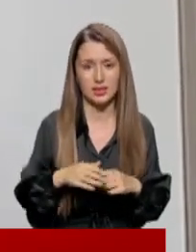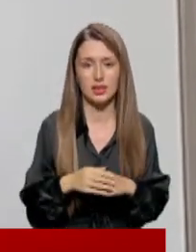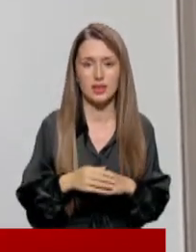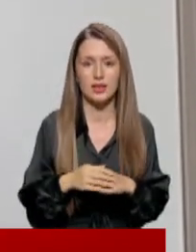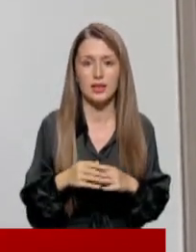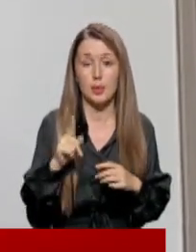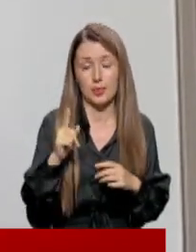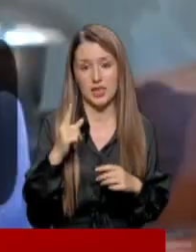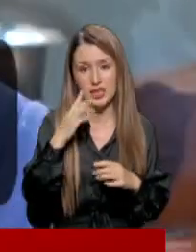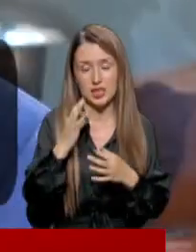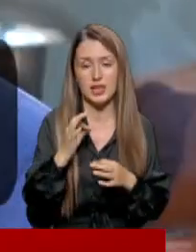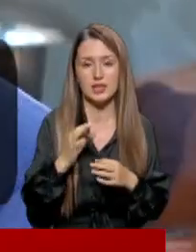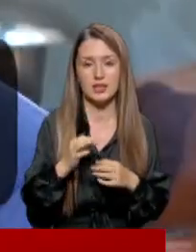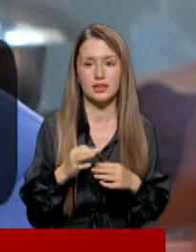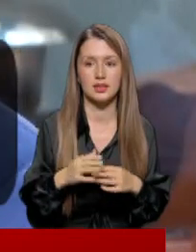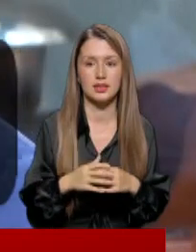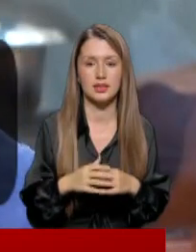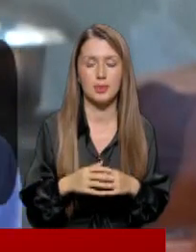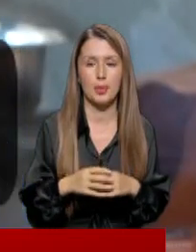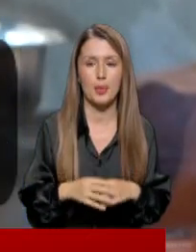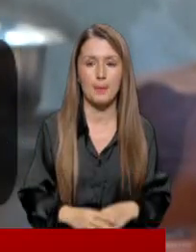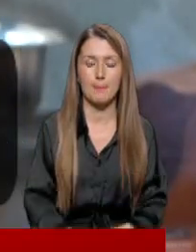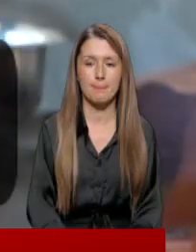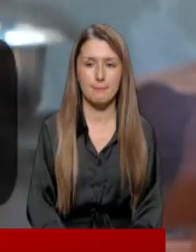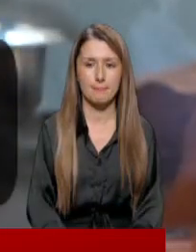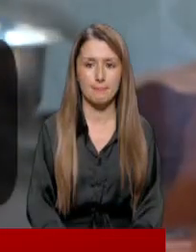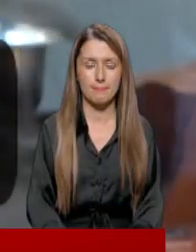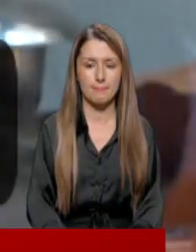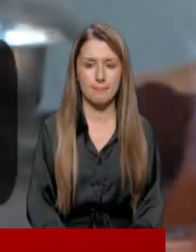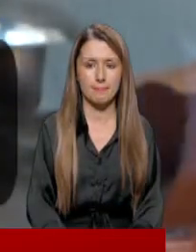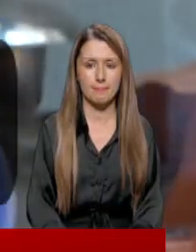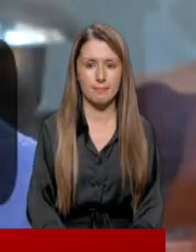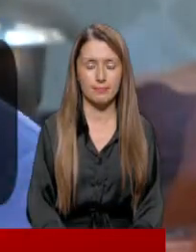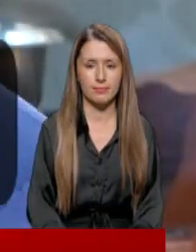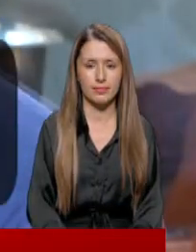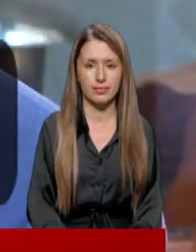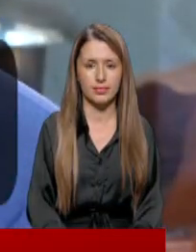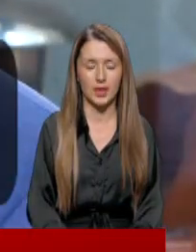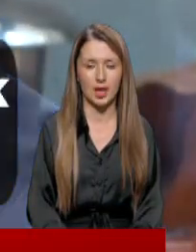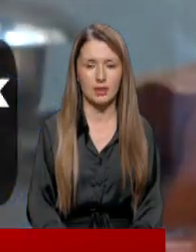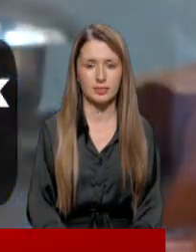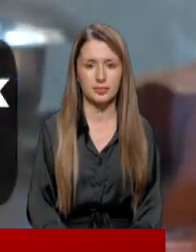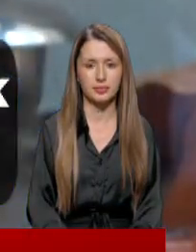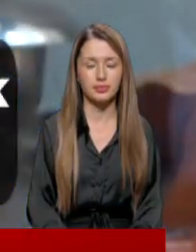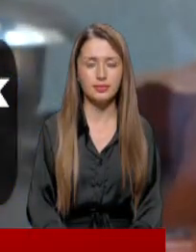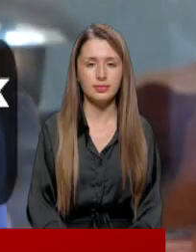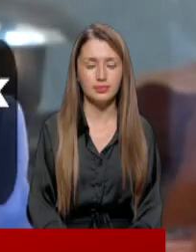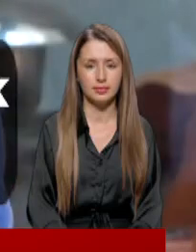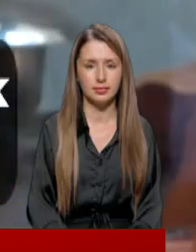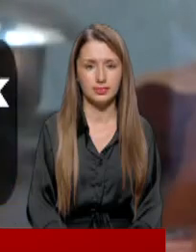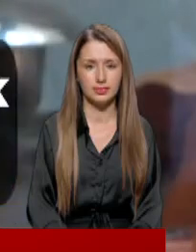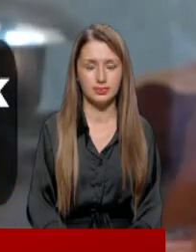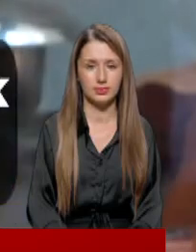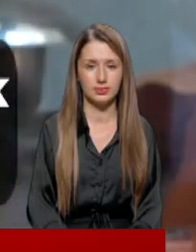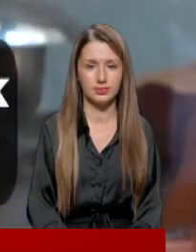bile oynatamayansın sen. Sağlık çalışanlara karşı şiddetin cezanın artırılması, tutuklama imkanı verilmesi gibi 2007 kanunu